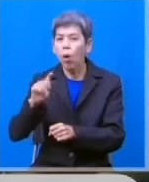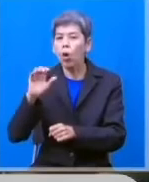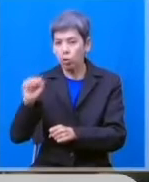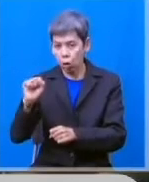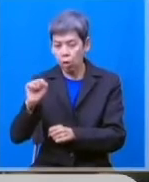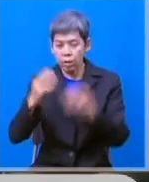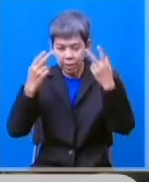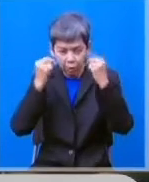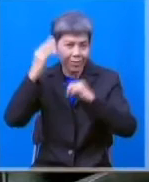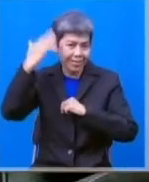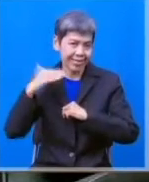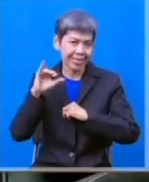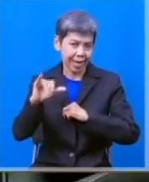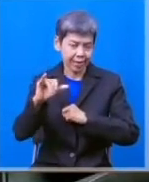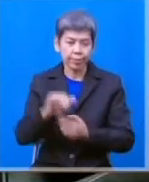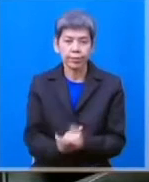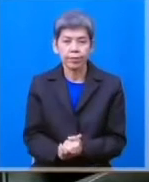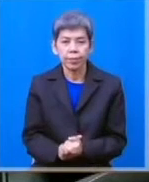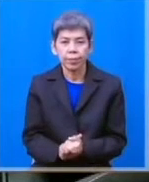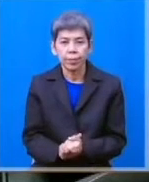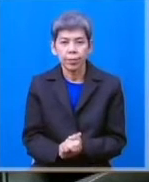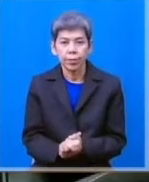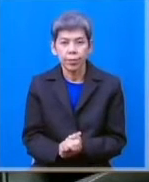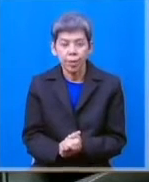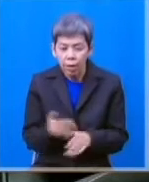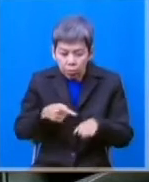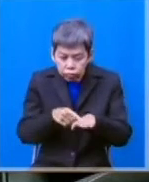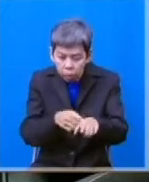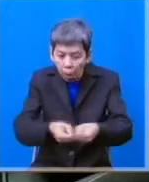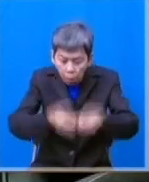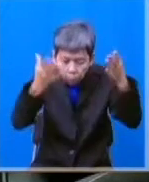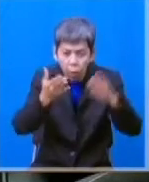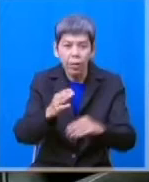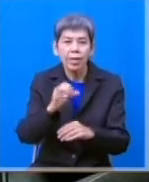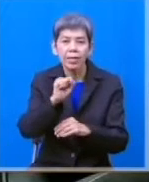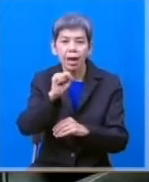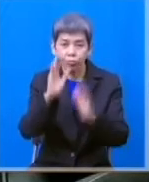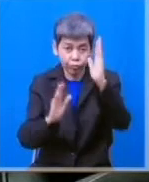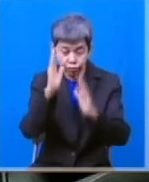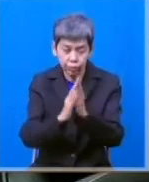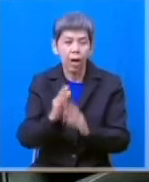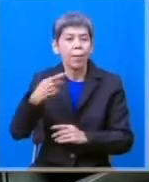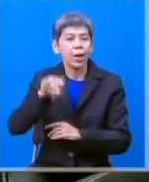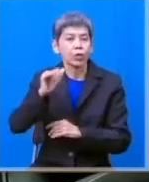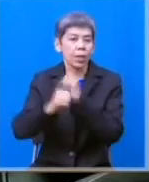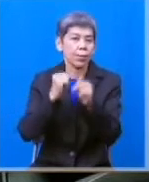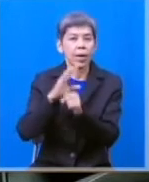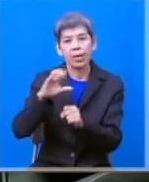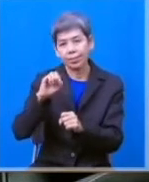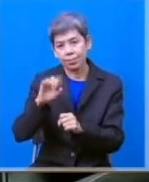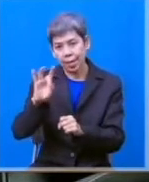นายกยิงละไอ้บอมที่หน้าสยามพารากอนนะครับท่านประยุทธ์ปี58น